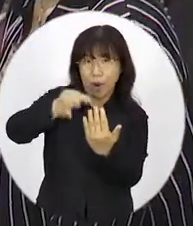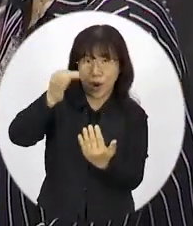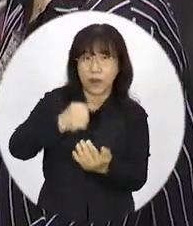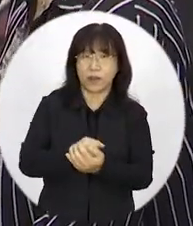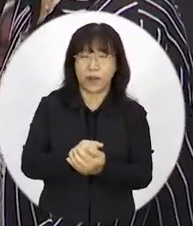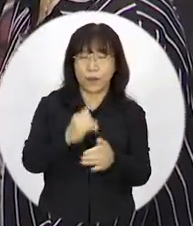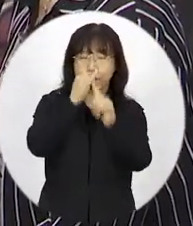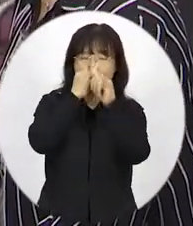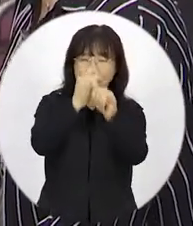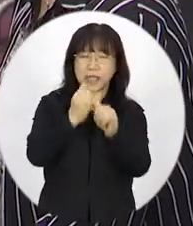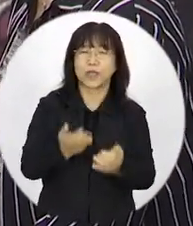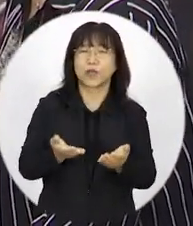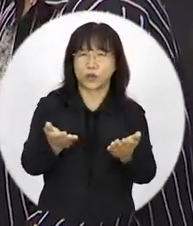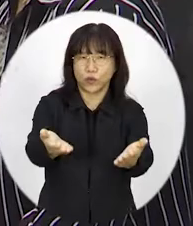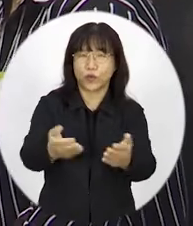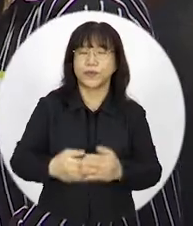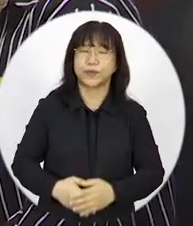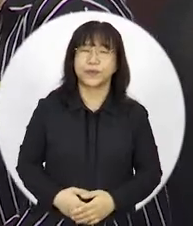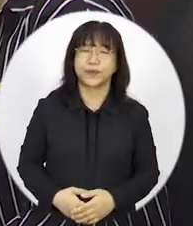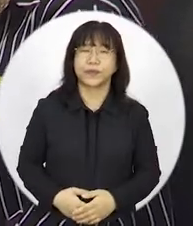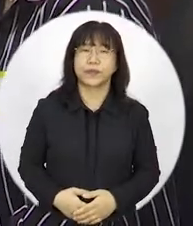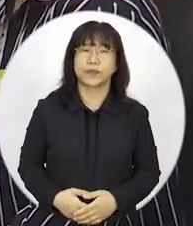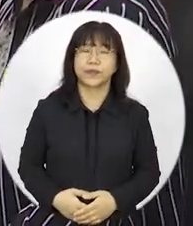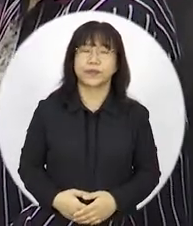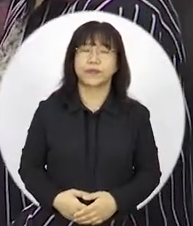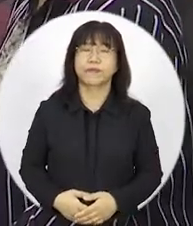선정에 표창장을 수여하고 있습니다